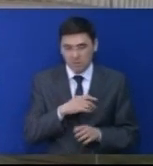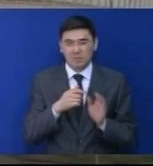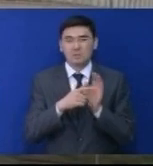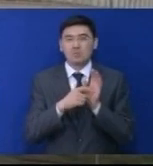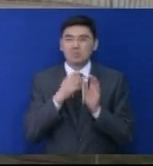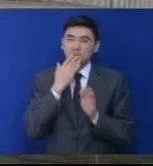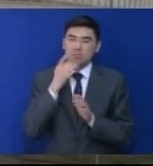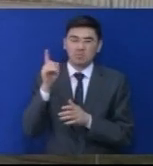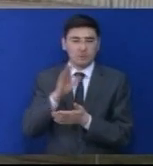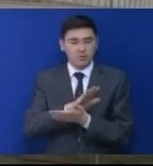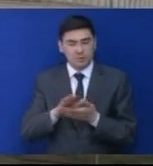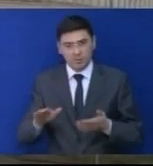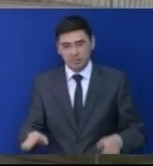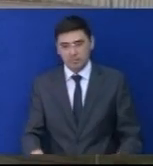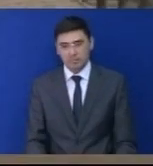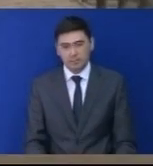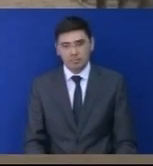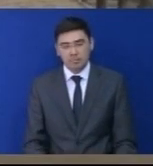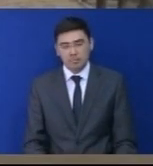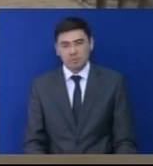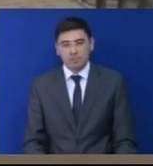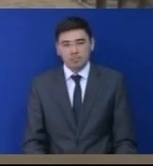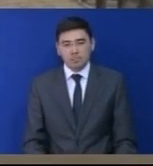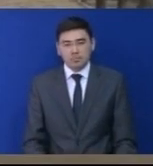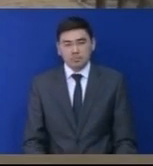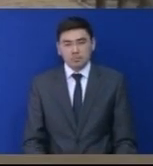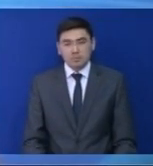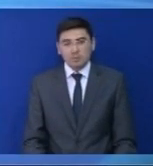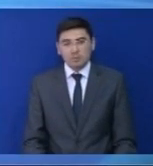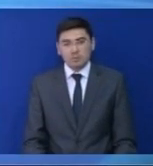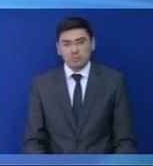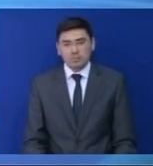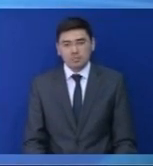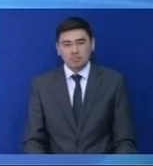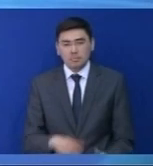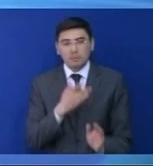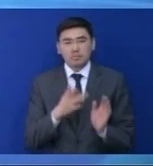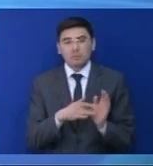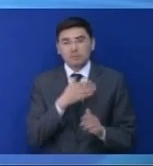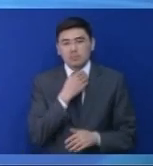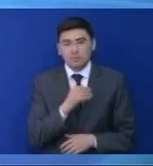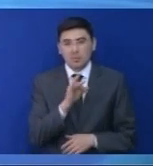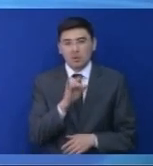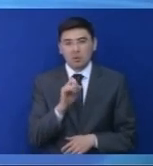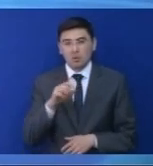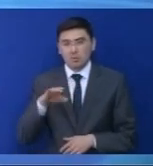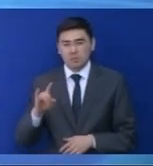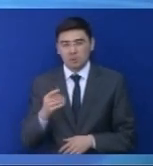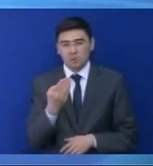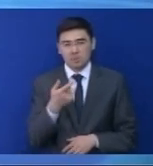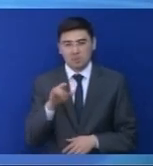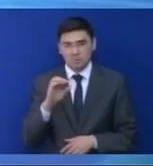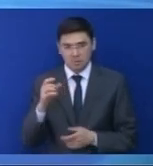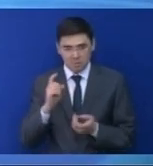шетел азаматтары. Гүлназ Қаукен, Ернұр Қалелов, Семей телеарнасы. Семейде рухты шығыс фестивалі аясында